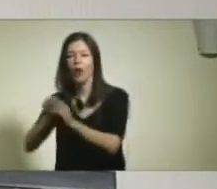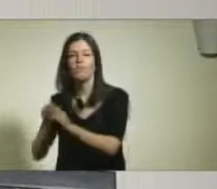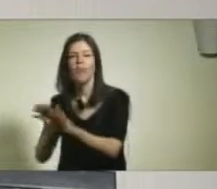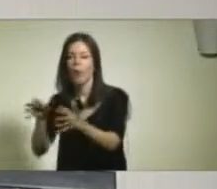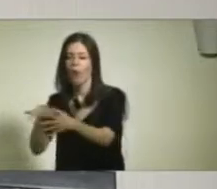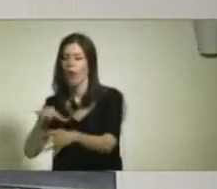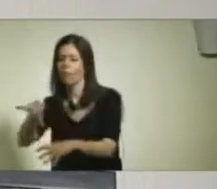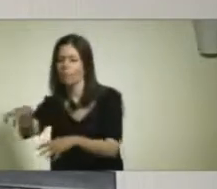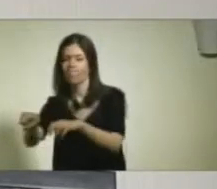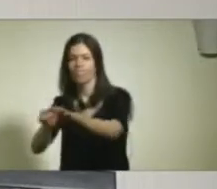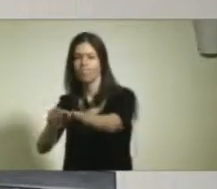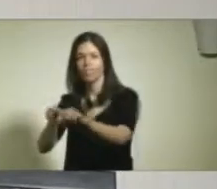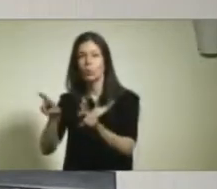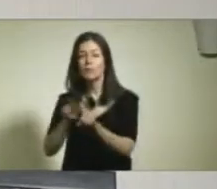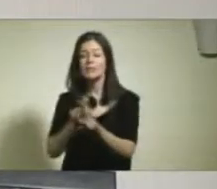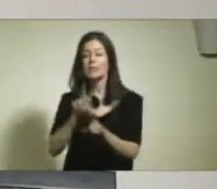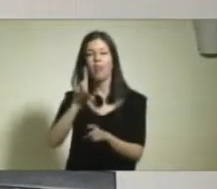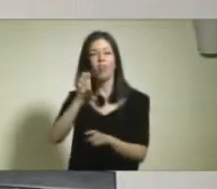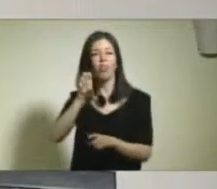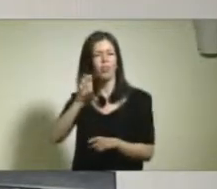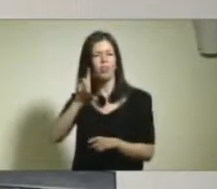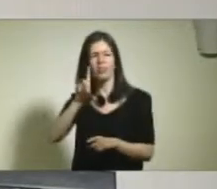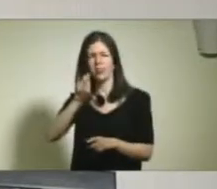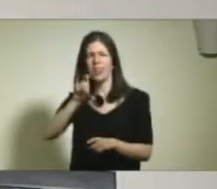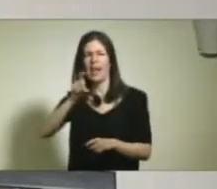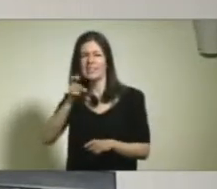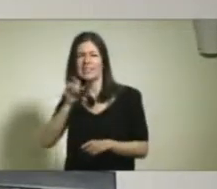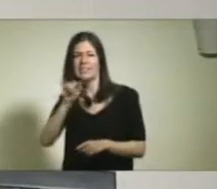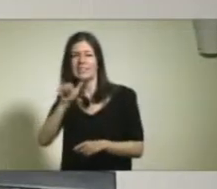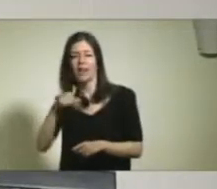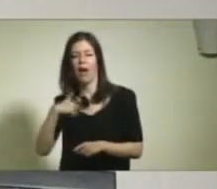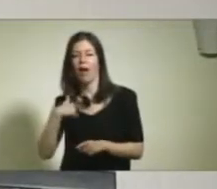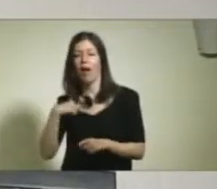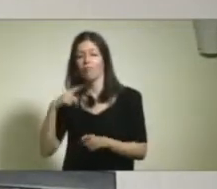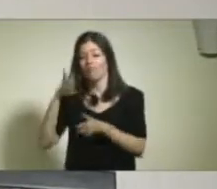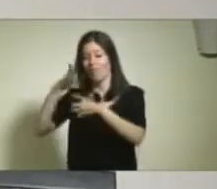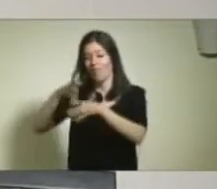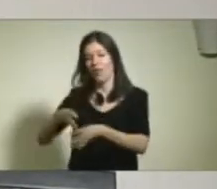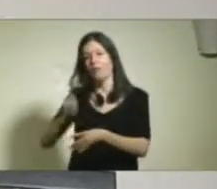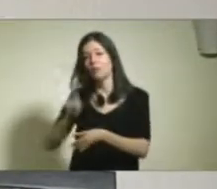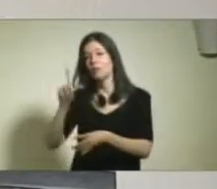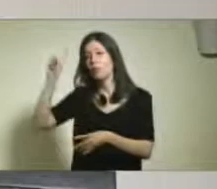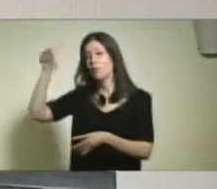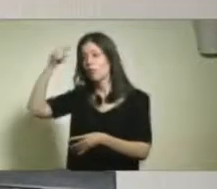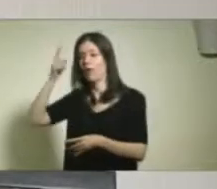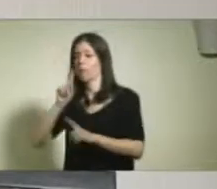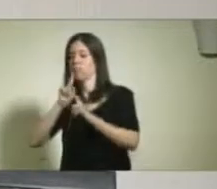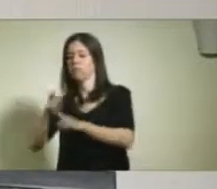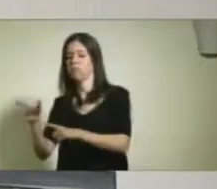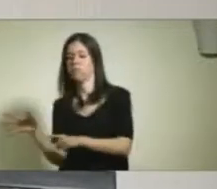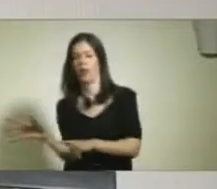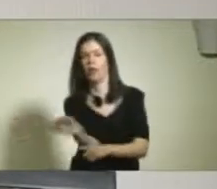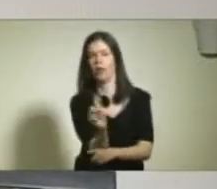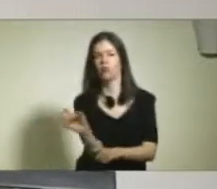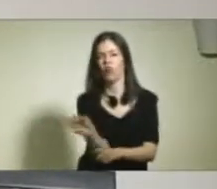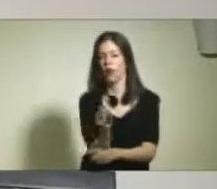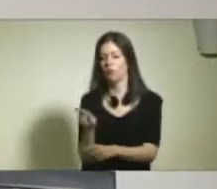embaucher des salariés de Dexia par ordre du gouvernement à la Banque Postale sur ce domaine des collectivités